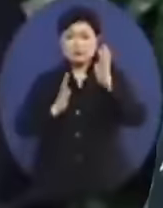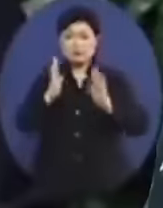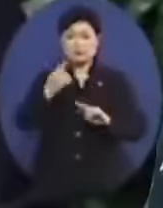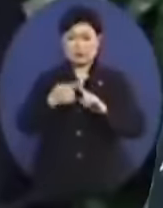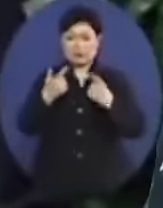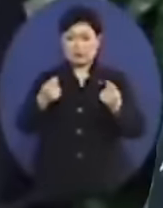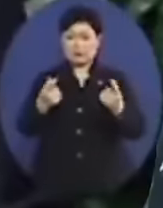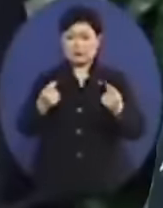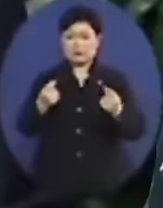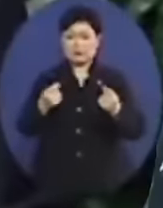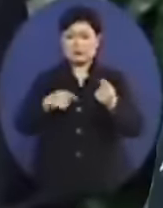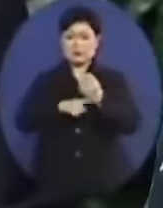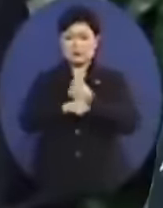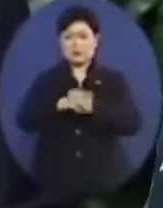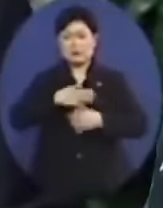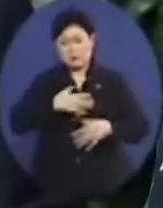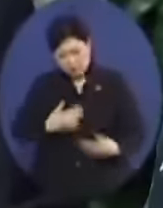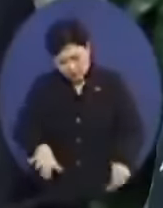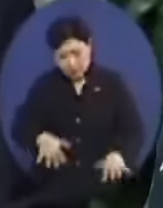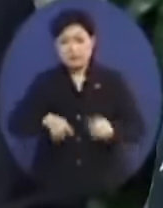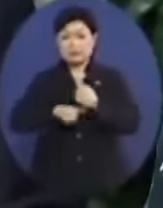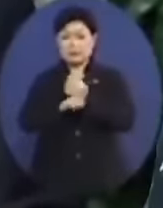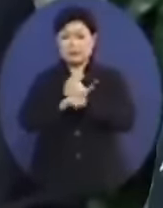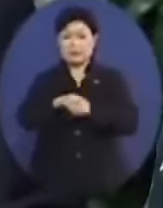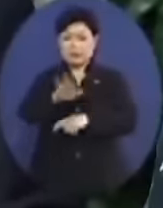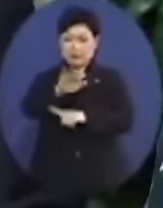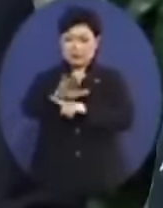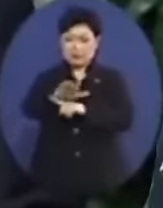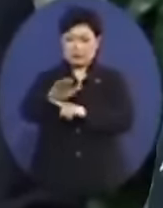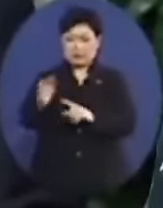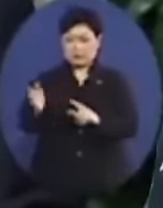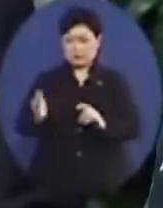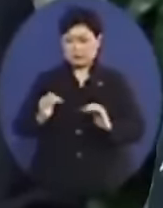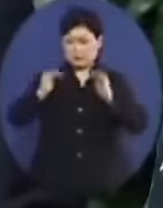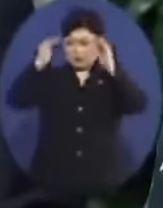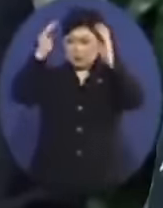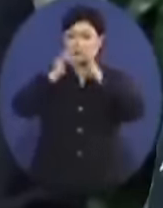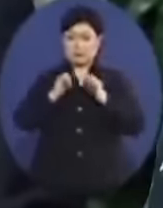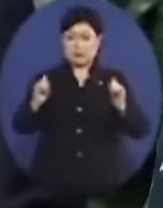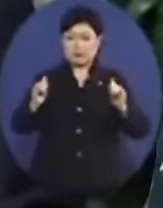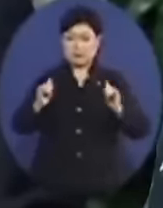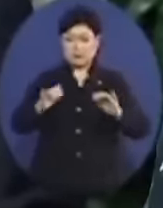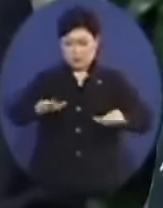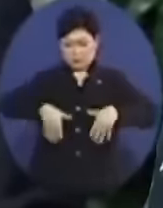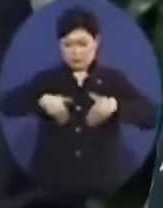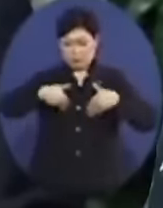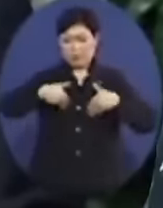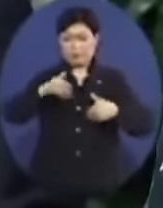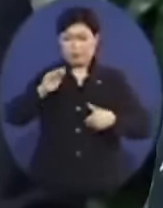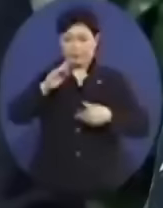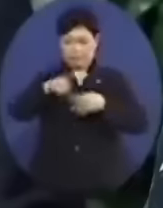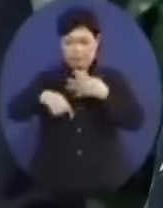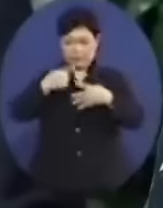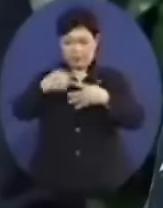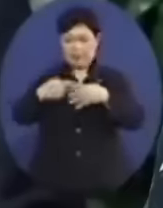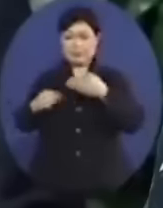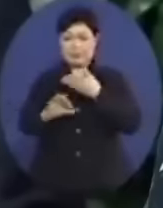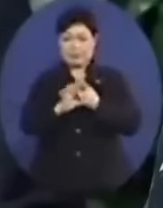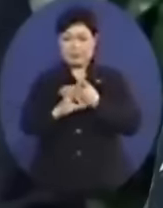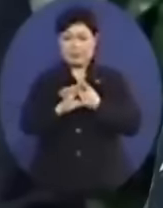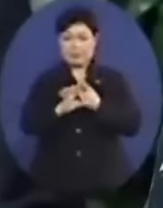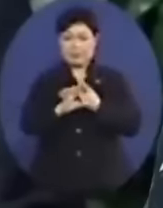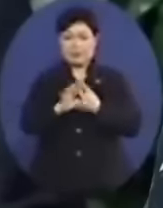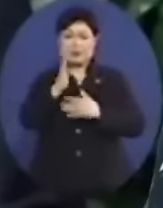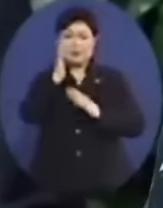굉장히 허약함을 말합니다 시골에서 자한 사람은 봄이 되면